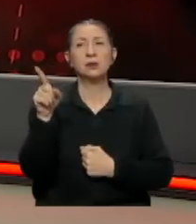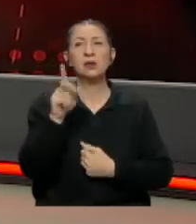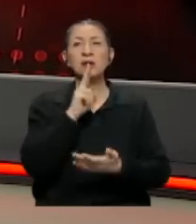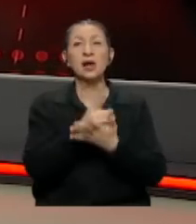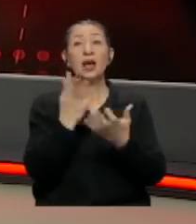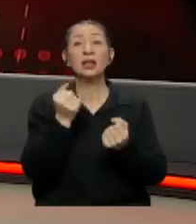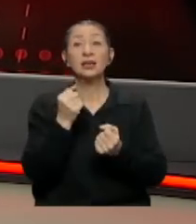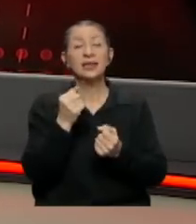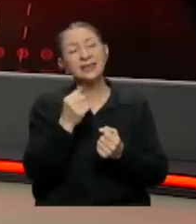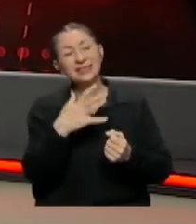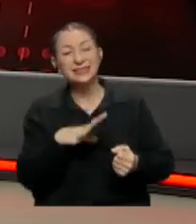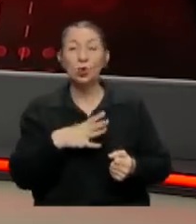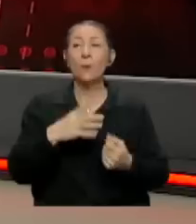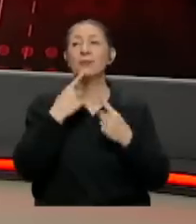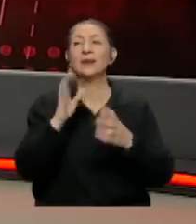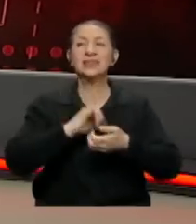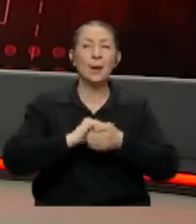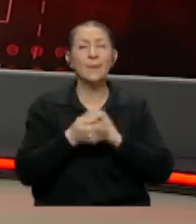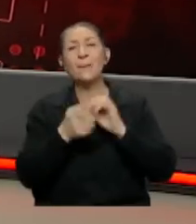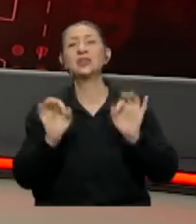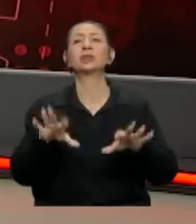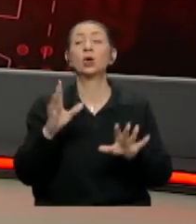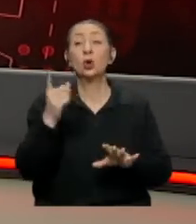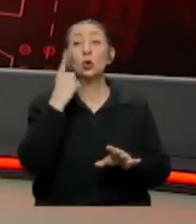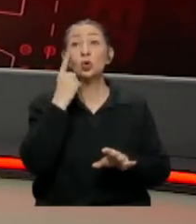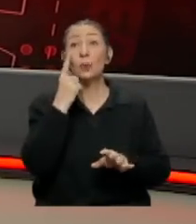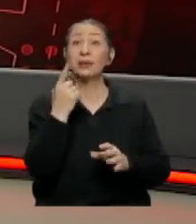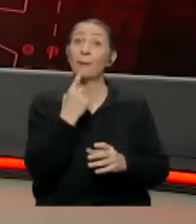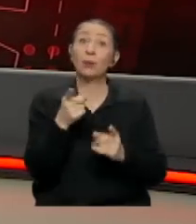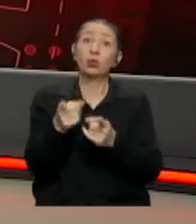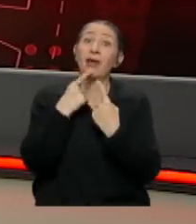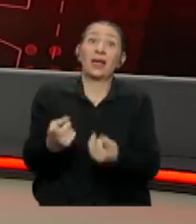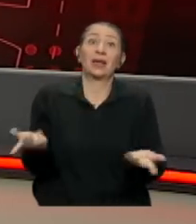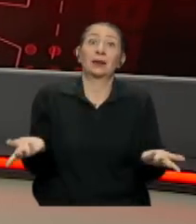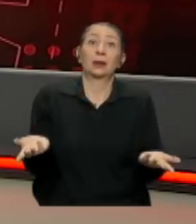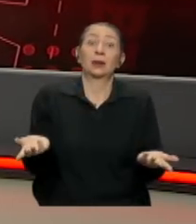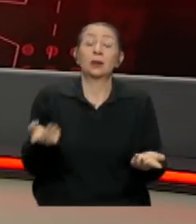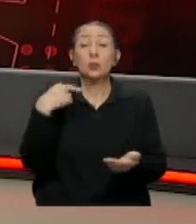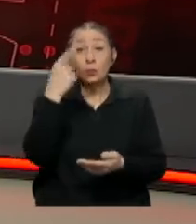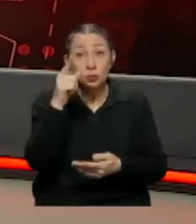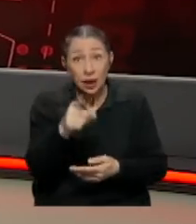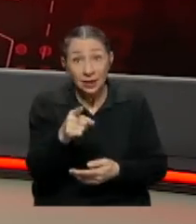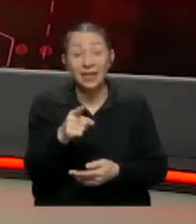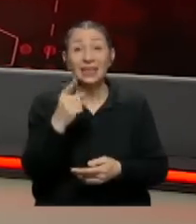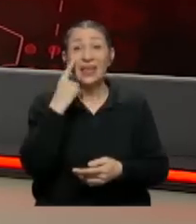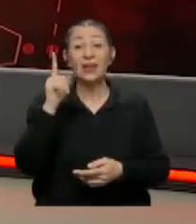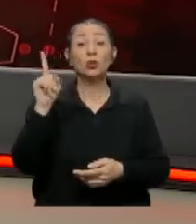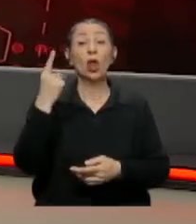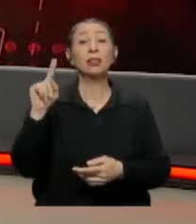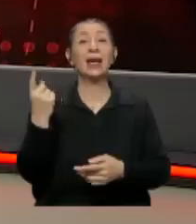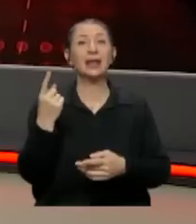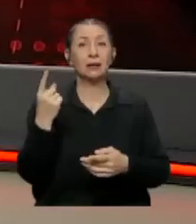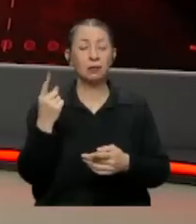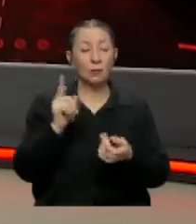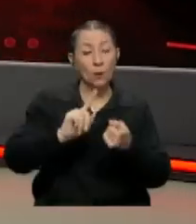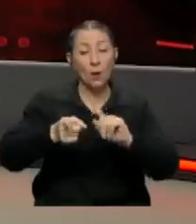karar alır dilekte bulunmaz kampanya başlatmaz hükümet etmek bu demektir Dolayısıyla devlet yönetmekle